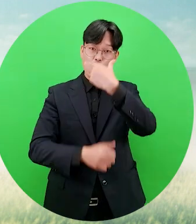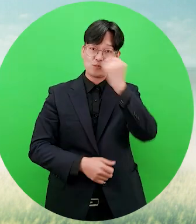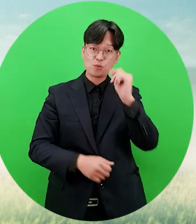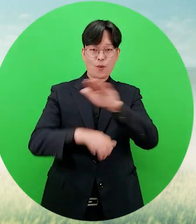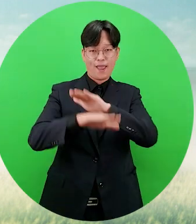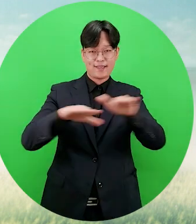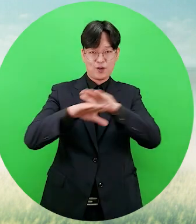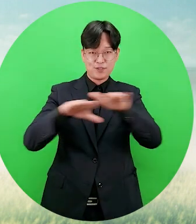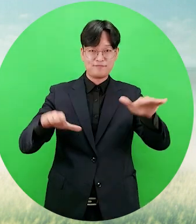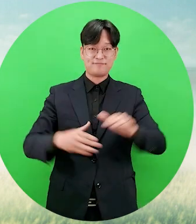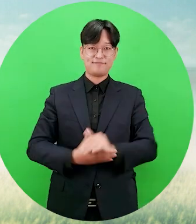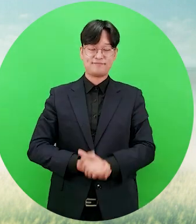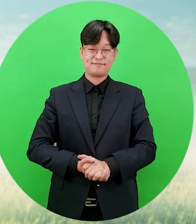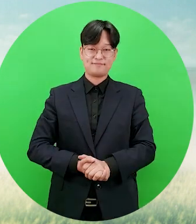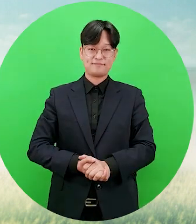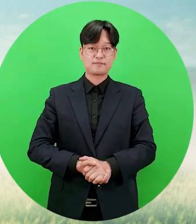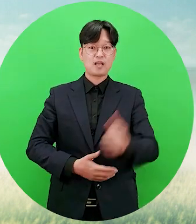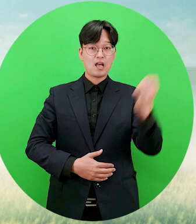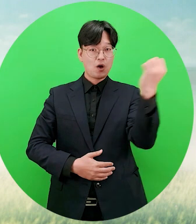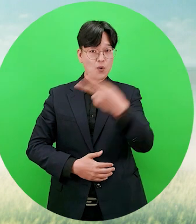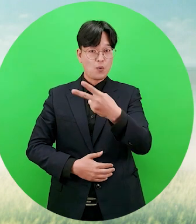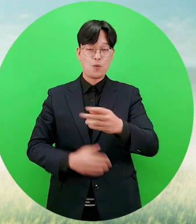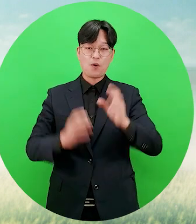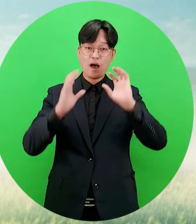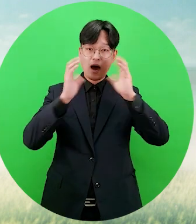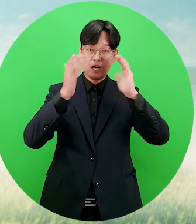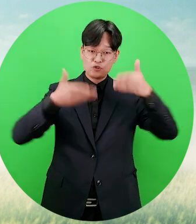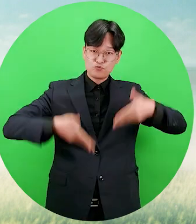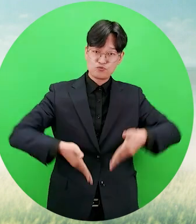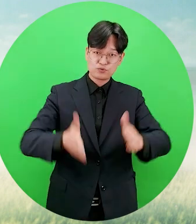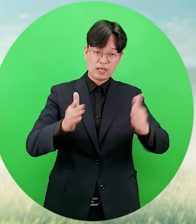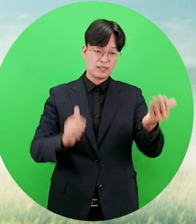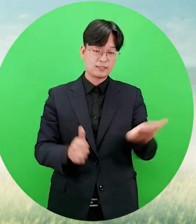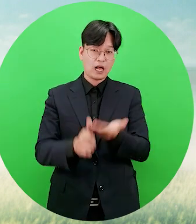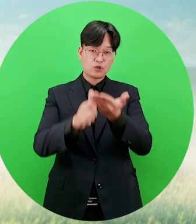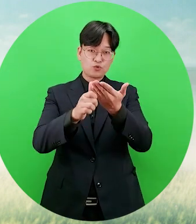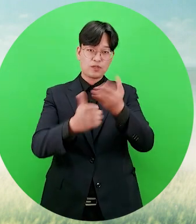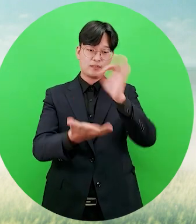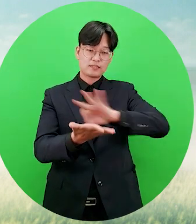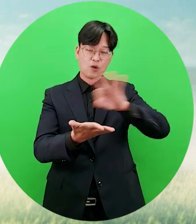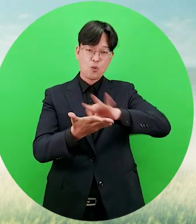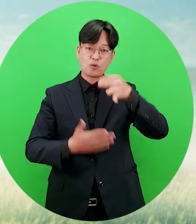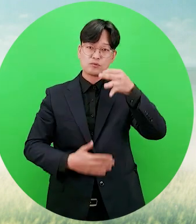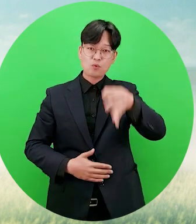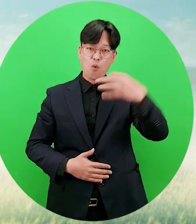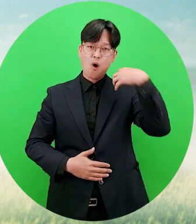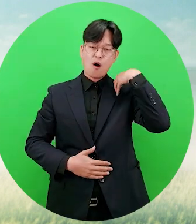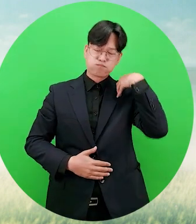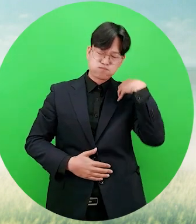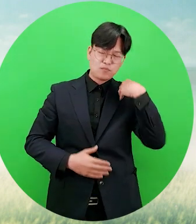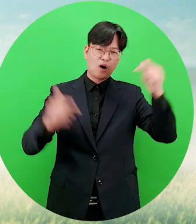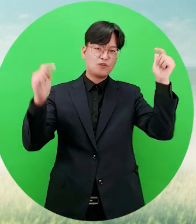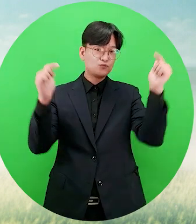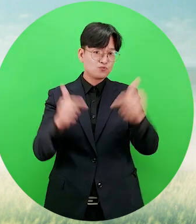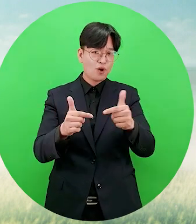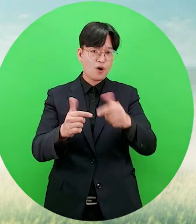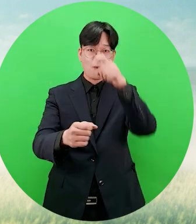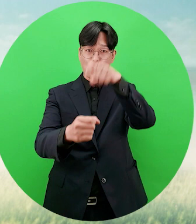합니다. 또한 영아기 출산 및 양육으로 인한 경제적 부담을 줄이기